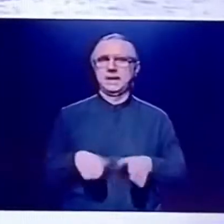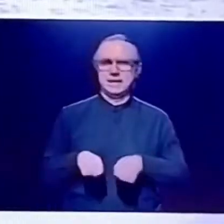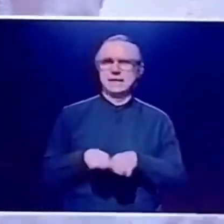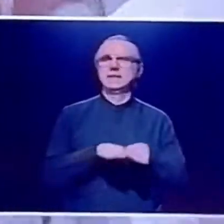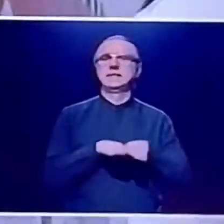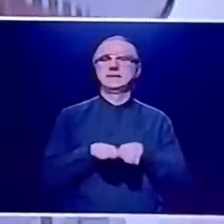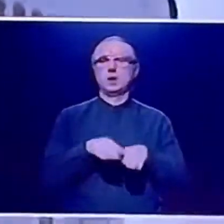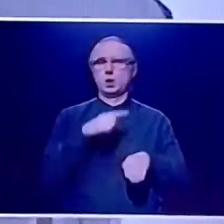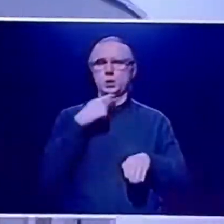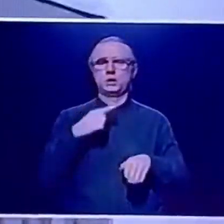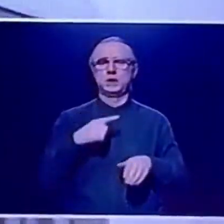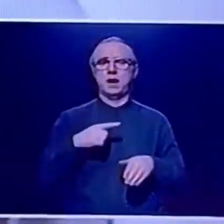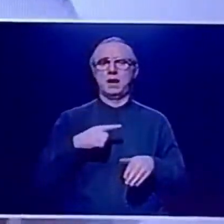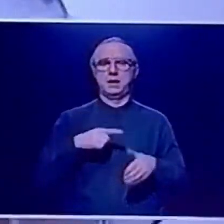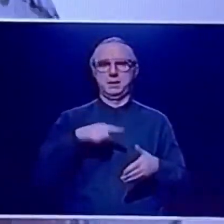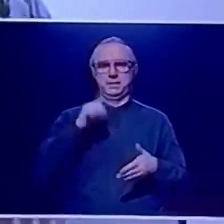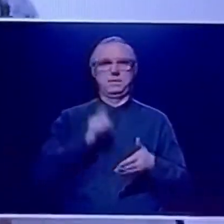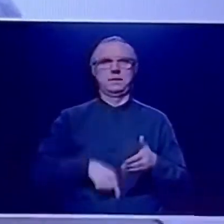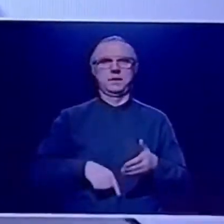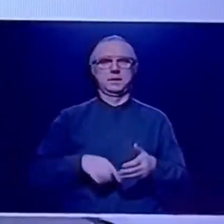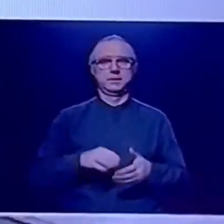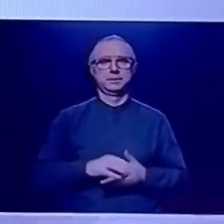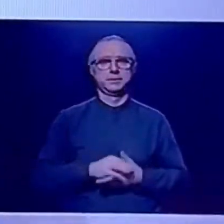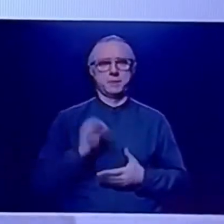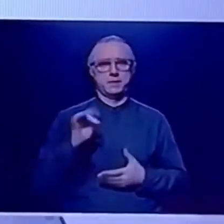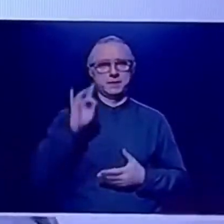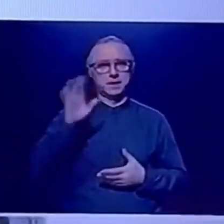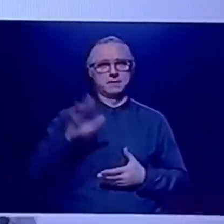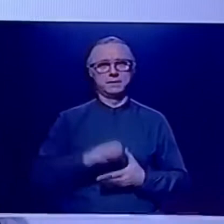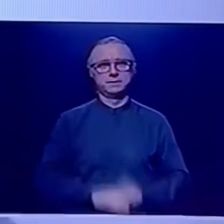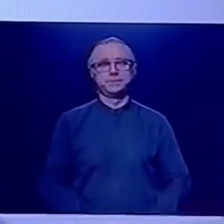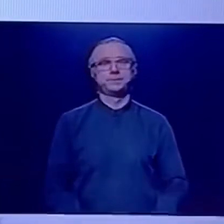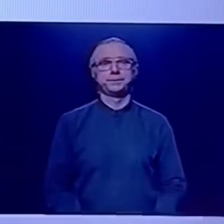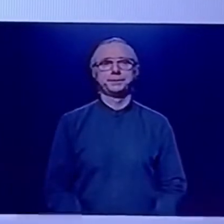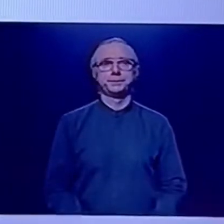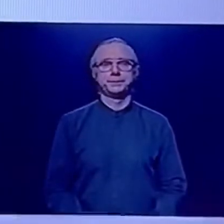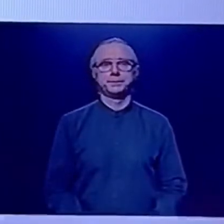православной веры. Яна Истомина, Андрей Андреевских, Борис Сафронов, телеканал «Спас».